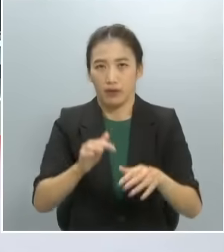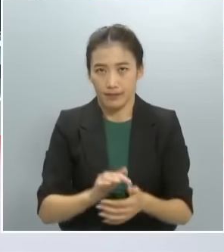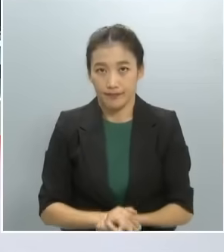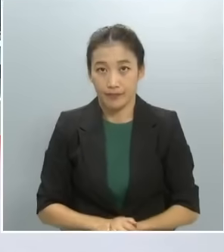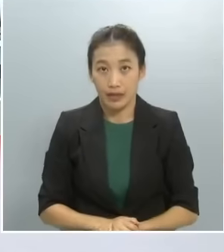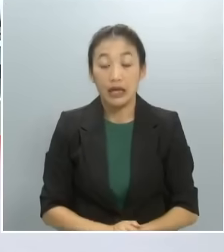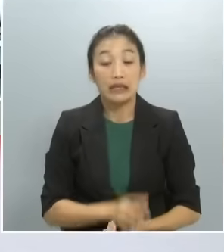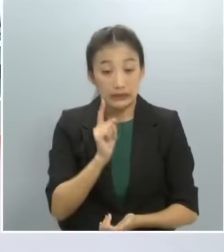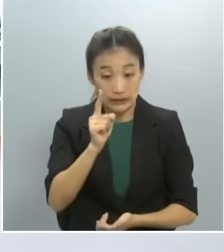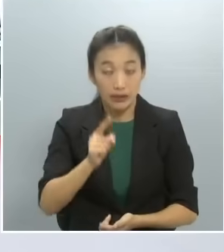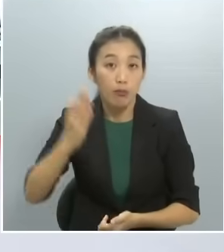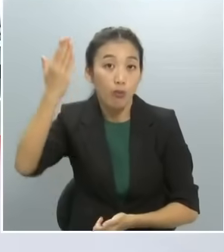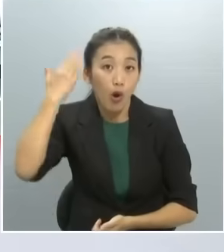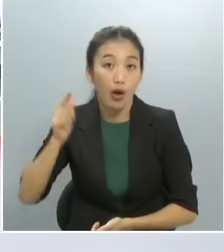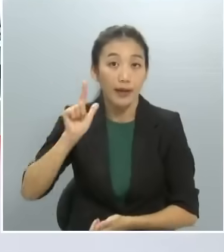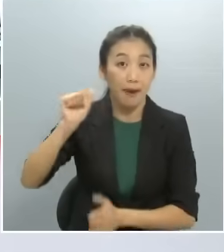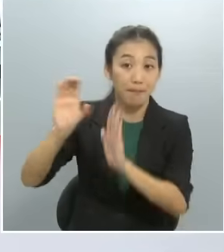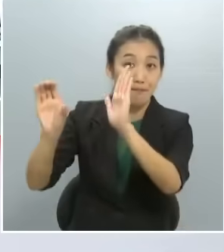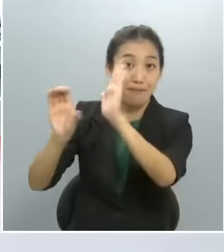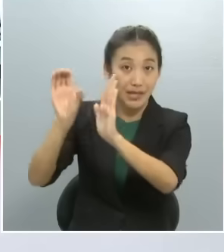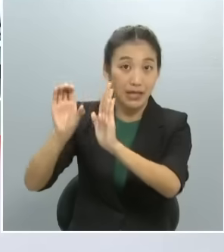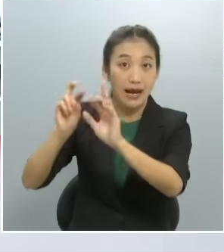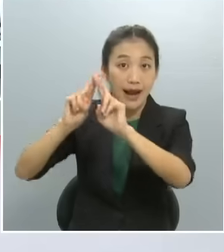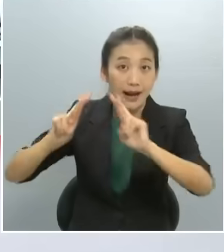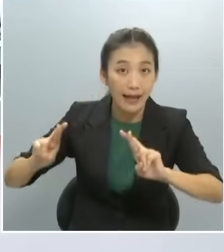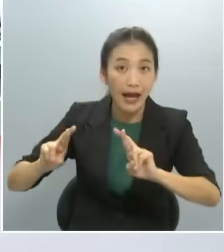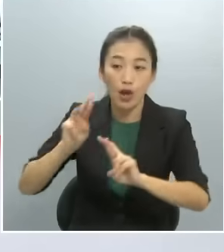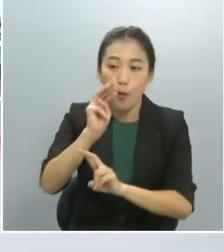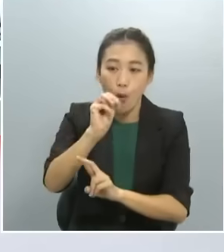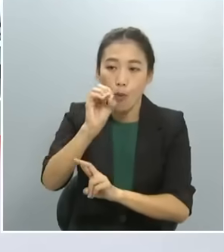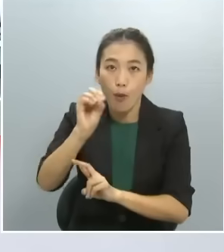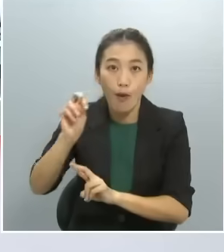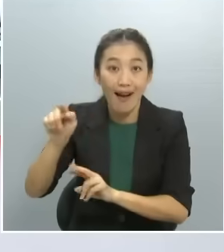ที่เขาไปจดคำว่าคล้ายก็ไม่ได้ไงอ๋อ